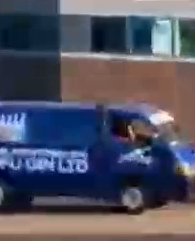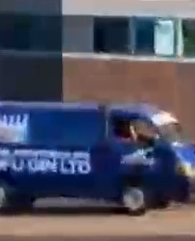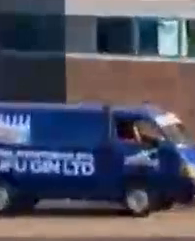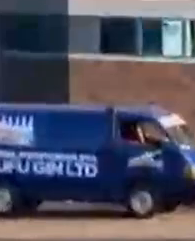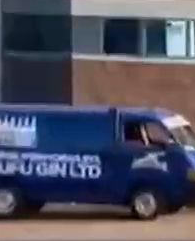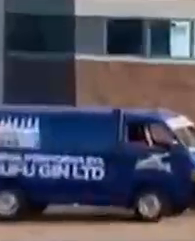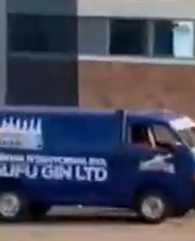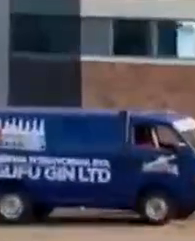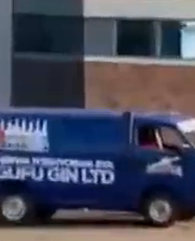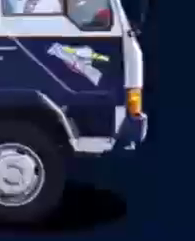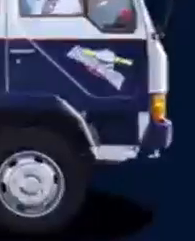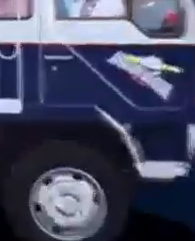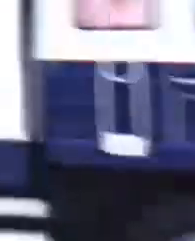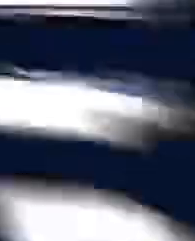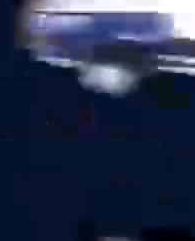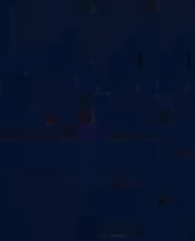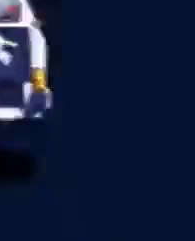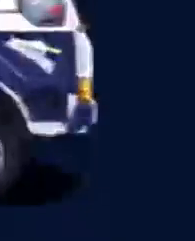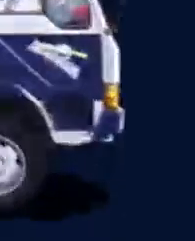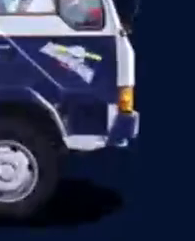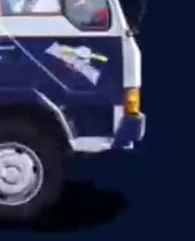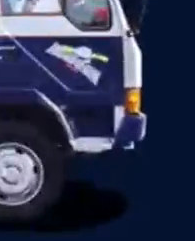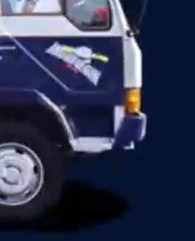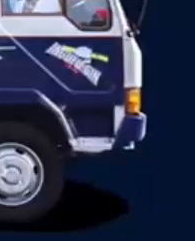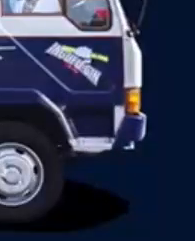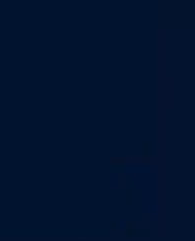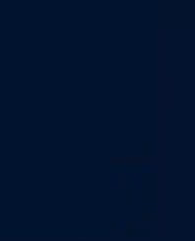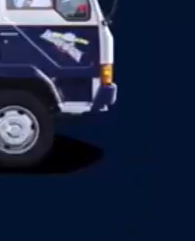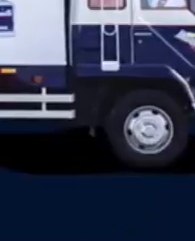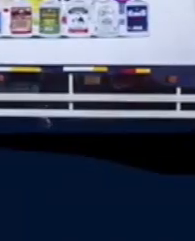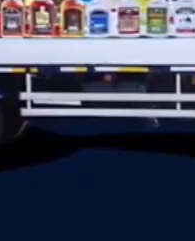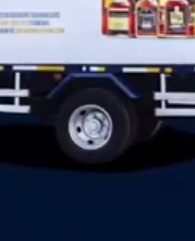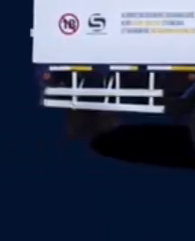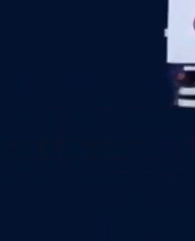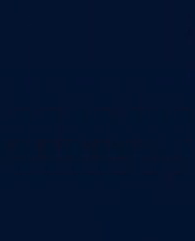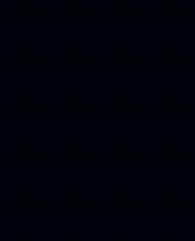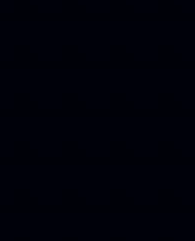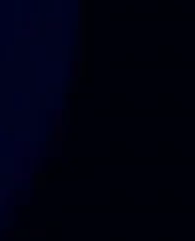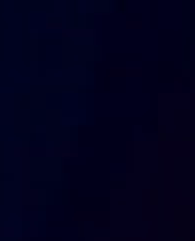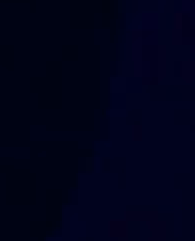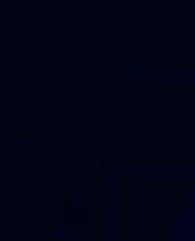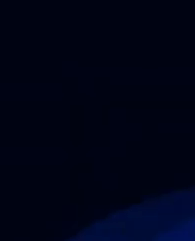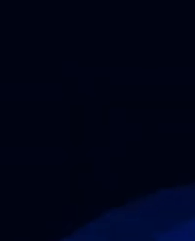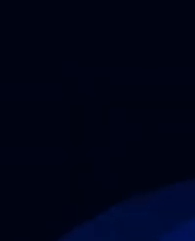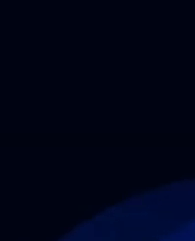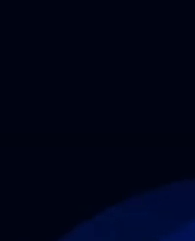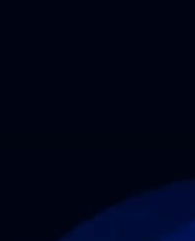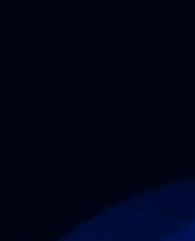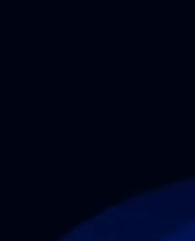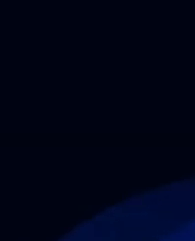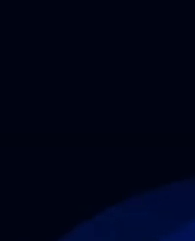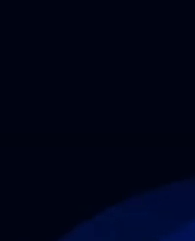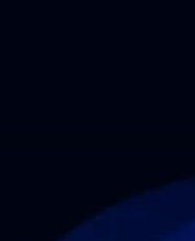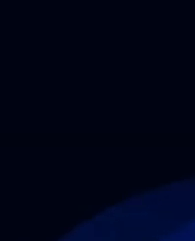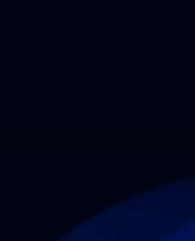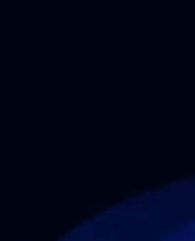Gukomeza guteza imbere ibikorerwa iwacu mu Rwanda tunashyira mu bikorwa ibyifuzo by'abakiriya bacu uruganda rwenga inzoga